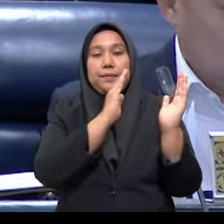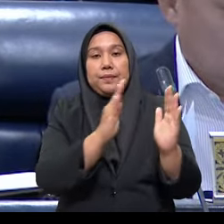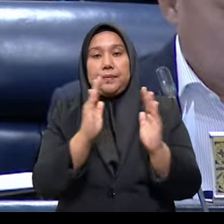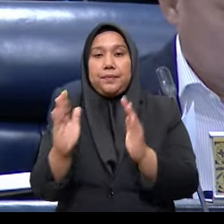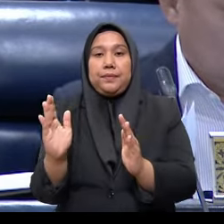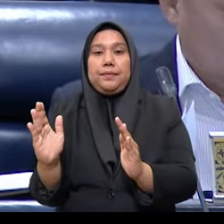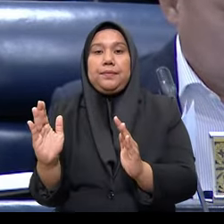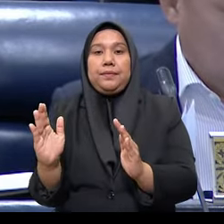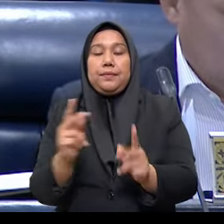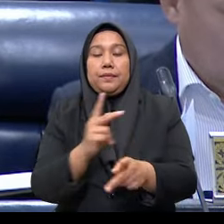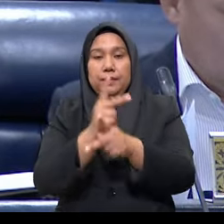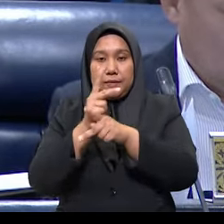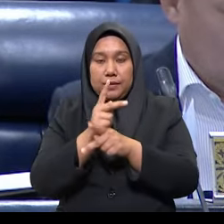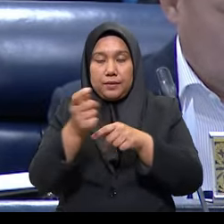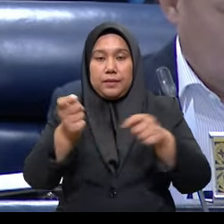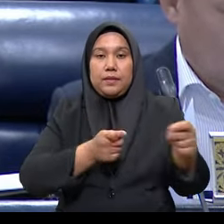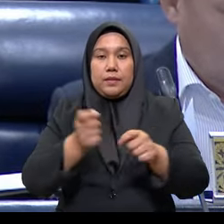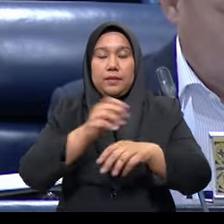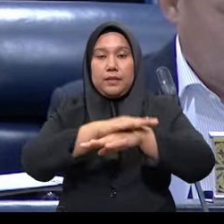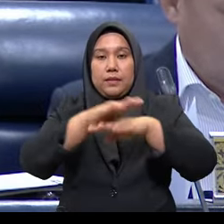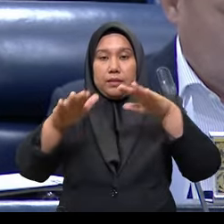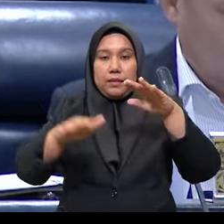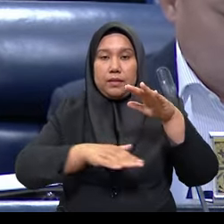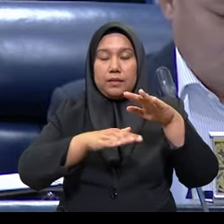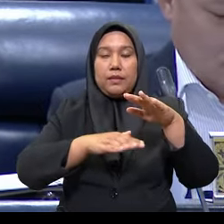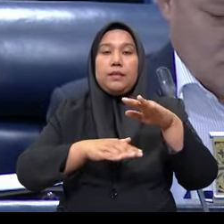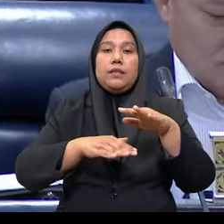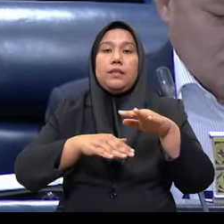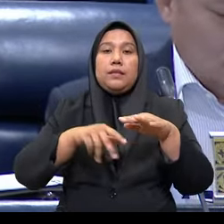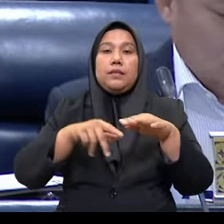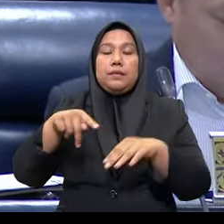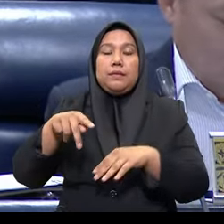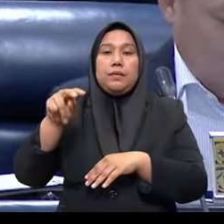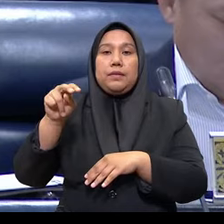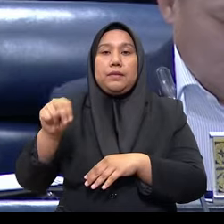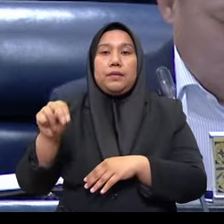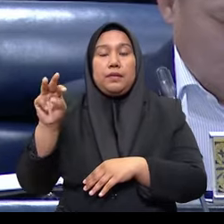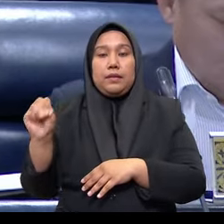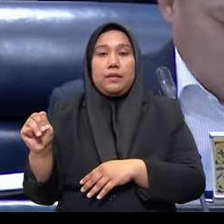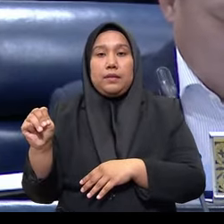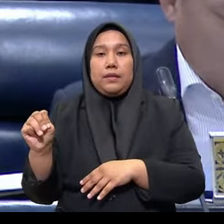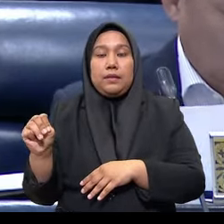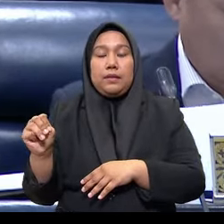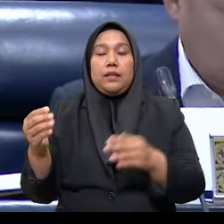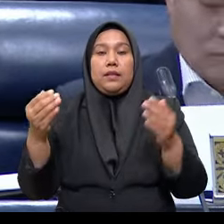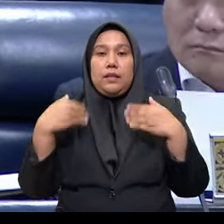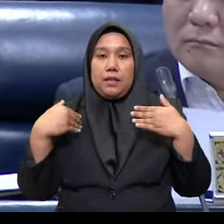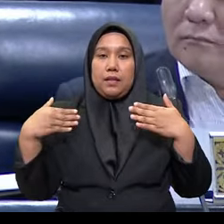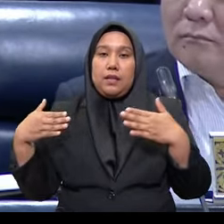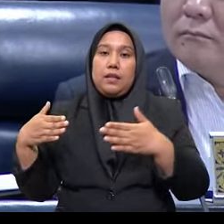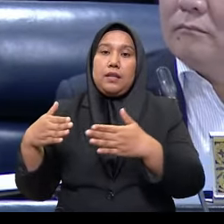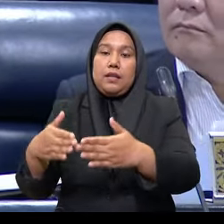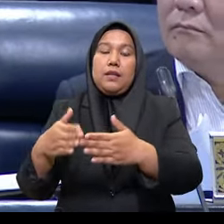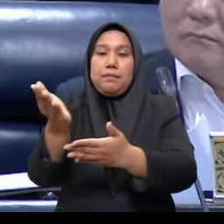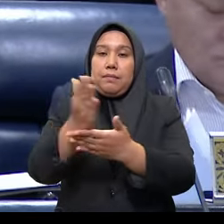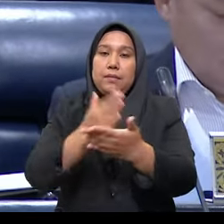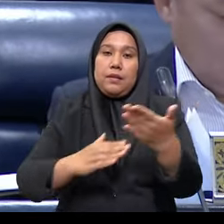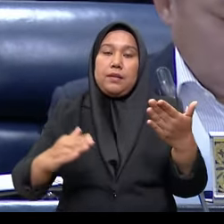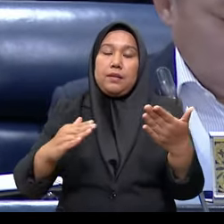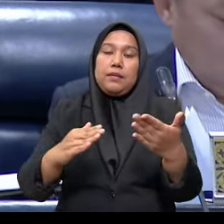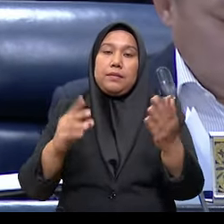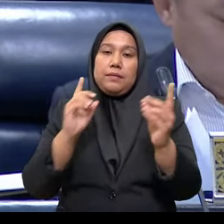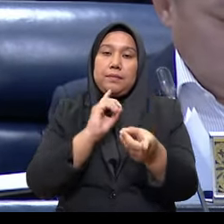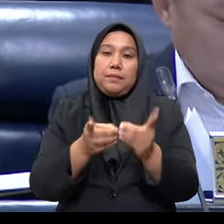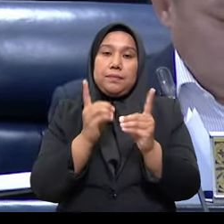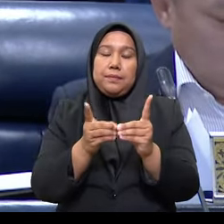perpustakaan yang dikawal selia di bawah Perpustakaan Nasional Malaysia ada sudut ataupun ada bahagian